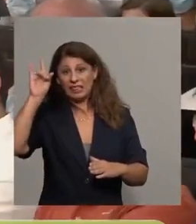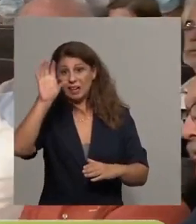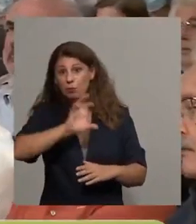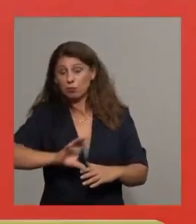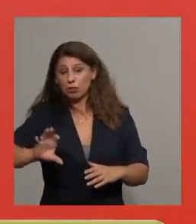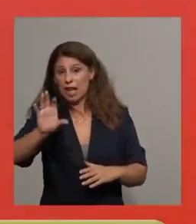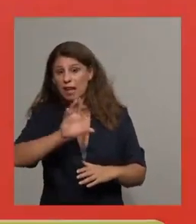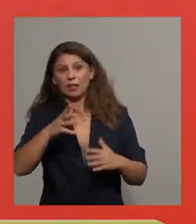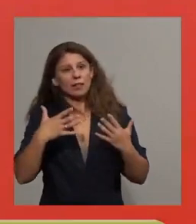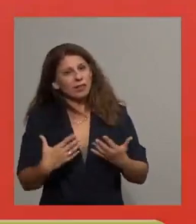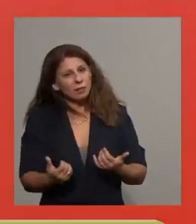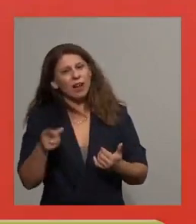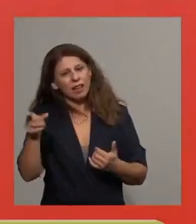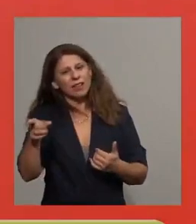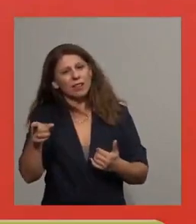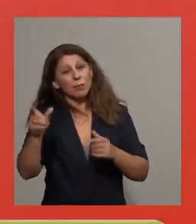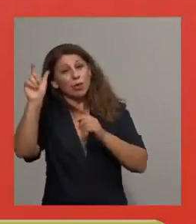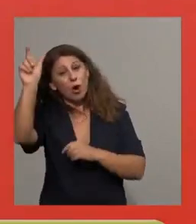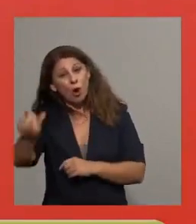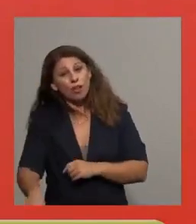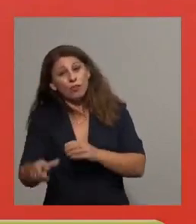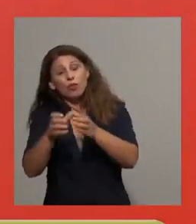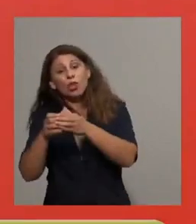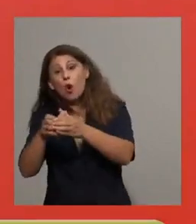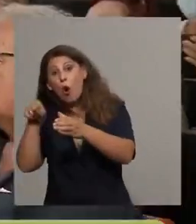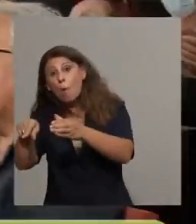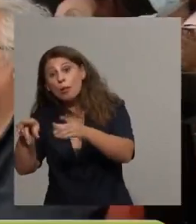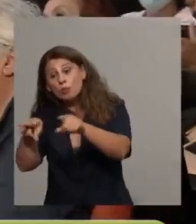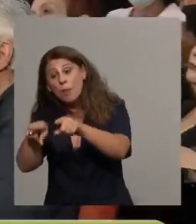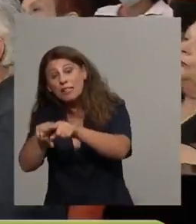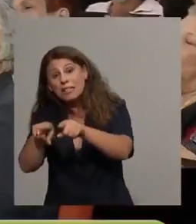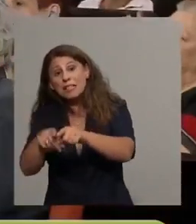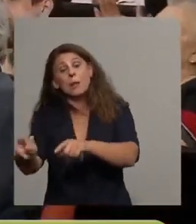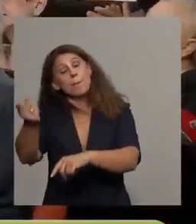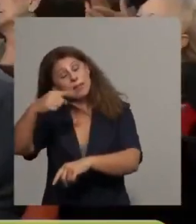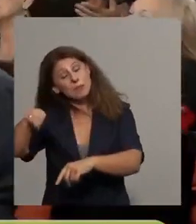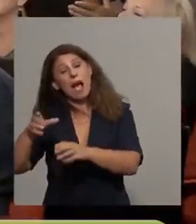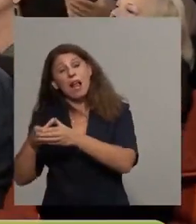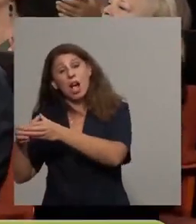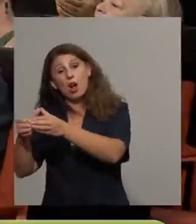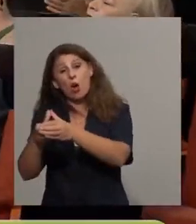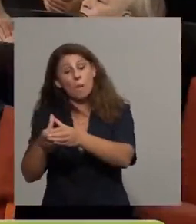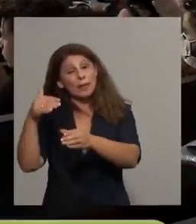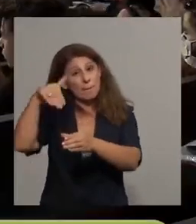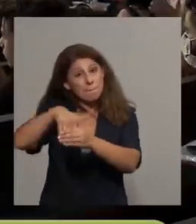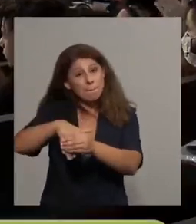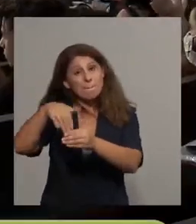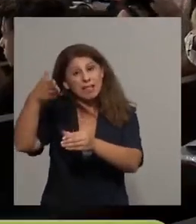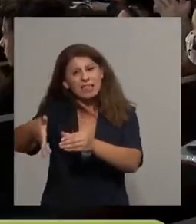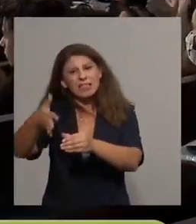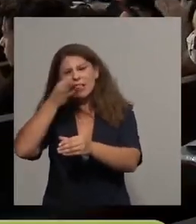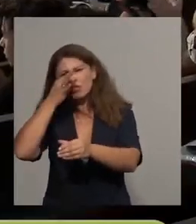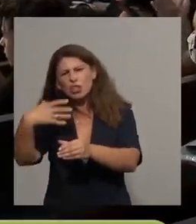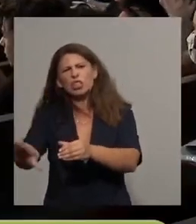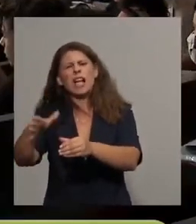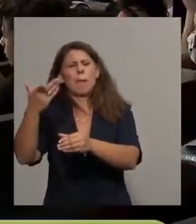ψάχνει υπάρχουν εκεί που βρίσκεται ο ίδιος και το κόμμα του, μαζί με άλλα κόμματα, δηλαδή μέσα σε αυτό το